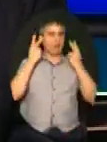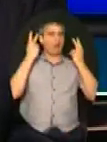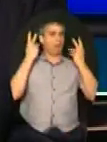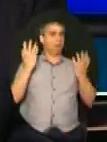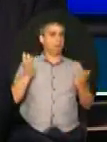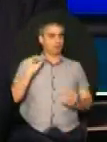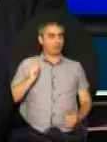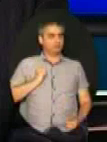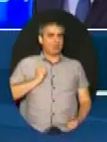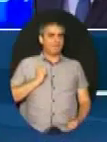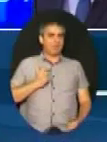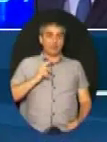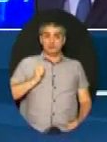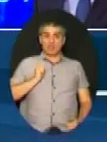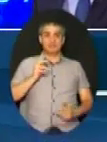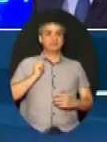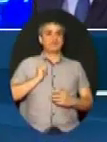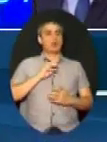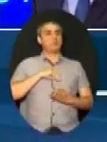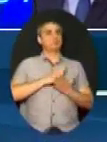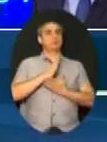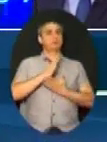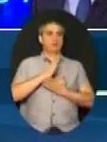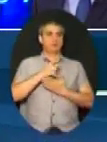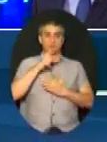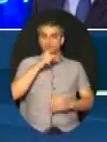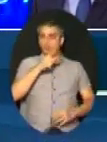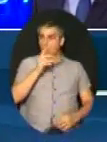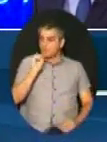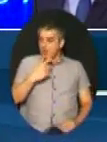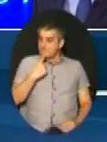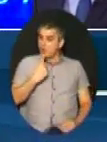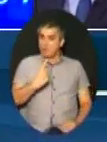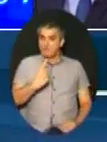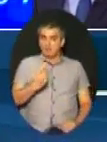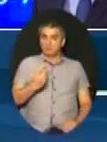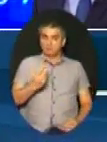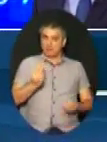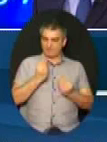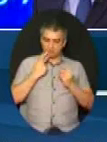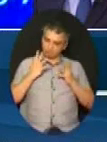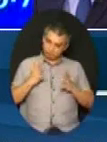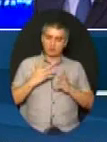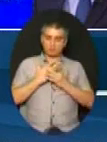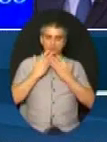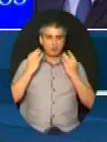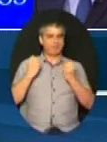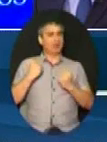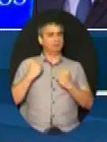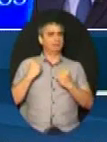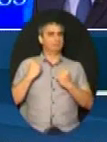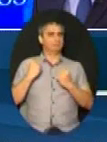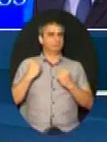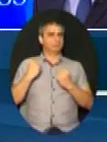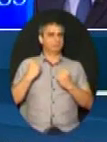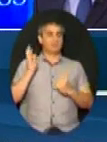הערכים של צה"ל, על צה"ל כצבא מוסרי, על זה שהוא בא ואומר דברים בוטים, ברורים, חזקים